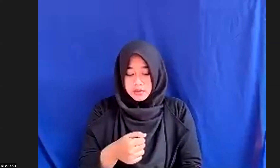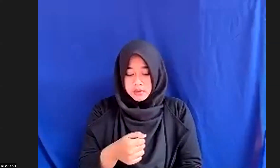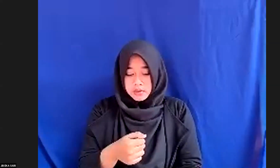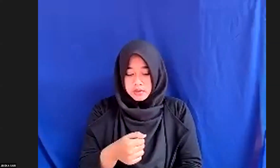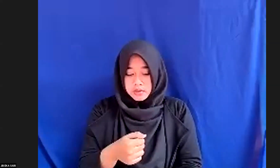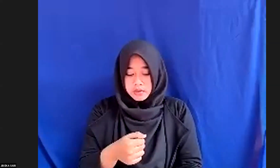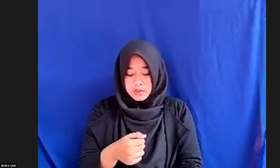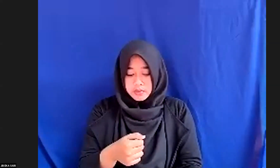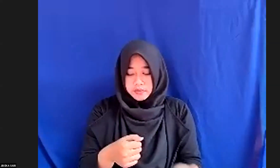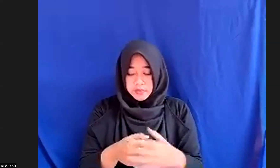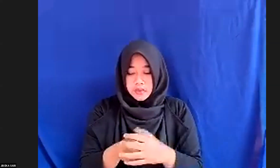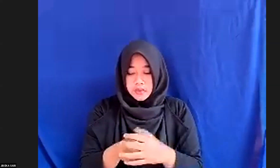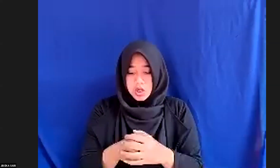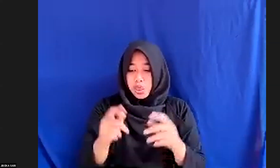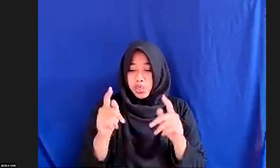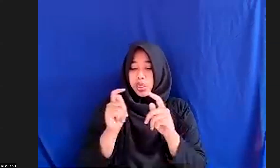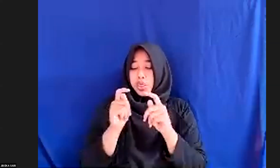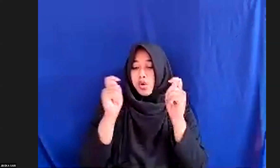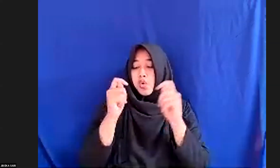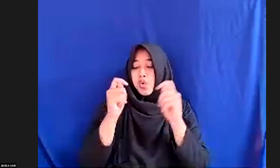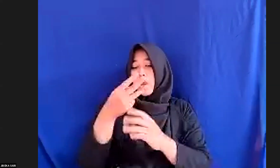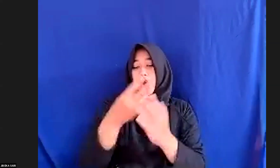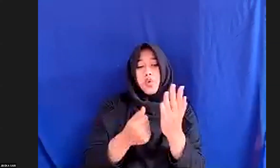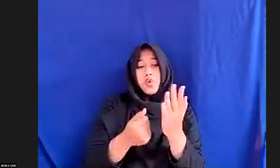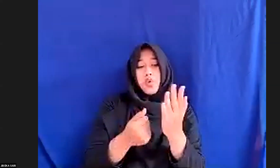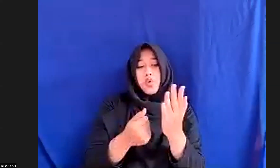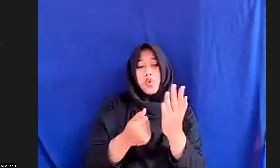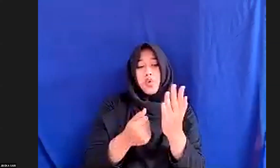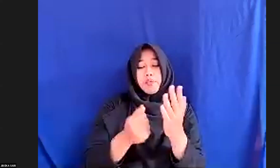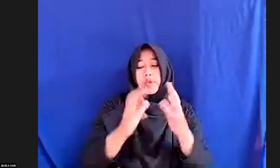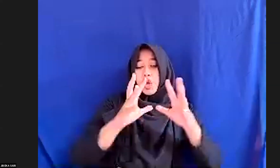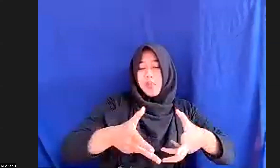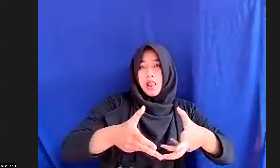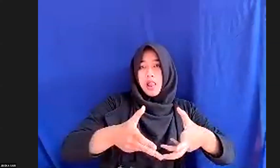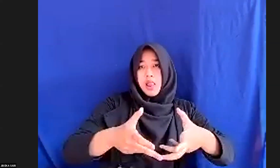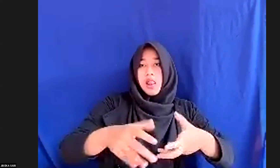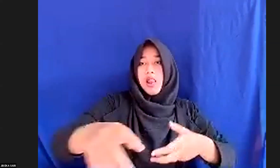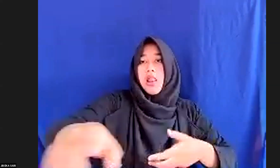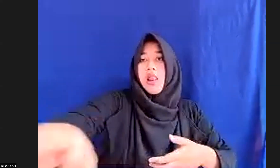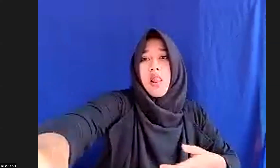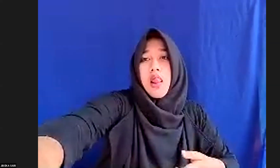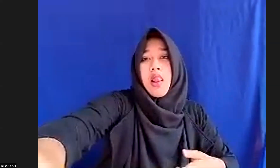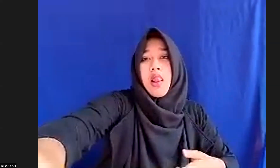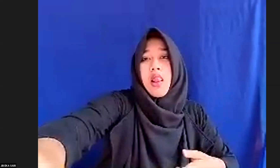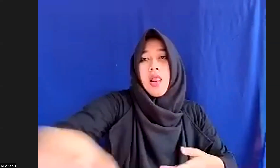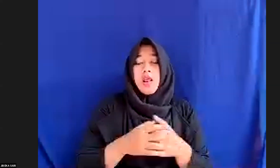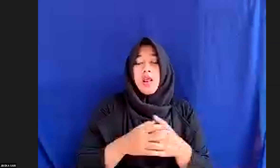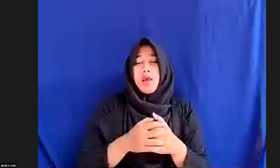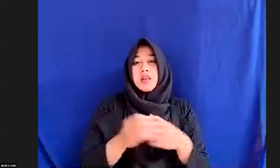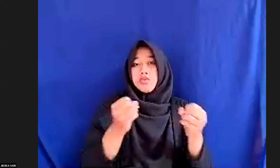bahkan tokoh ekonomi global begitu ya. Jadi saya tidak akan menyimpulkan hanya lebih mendukung atau